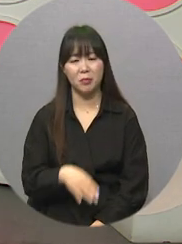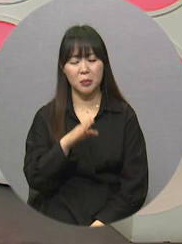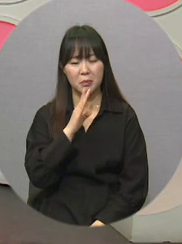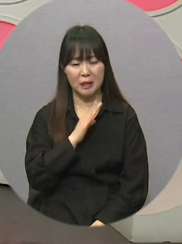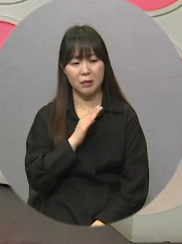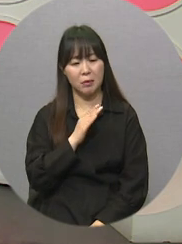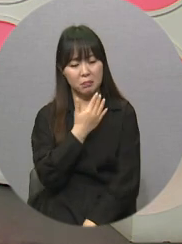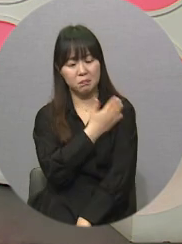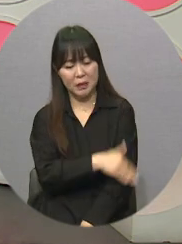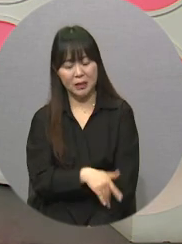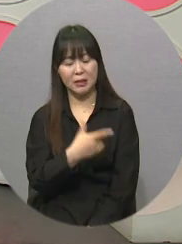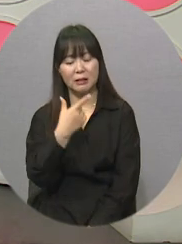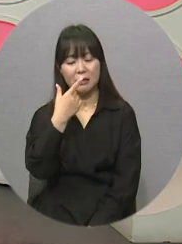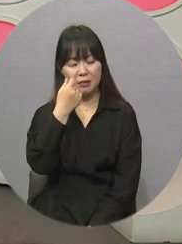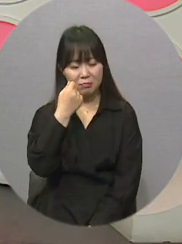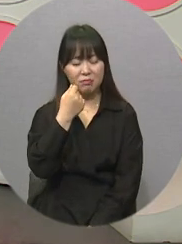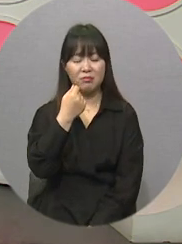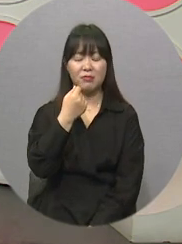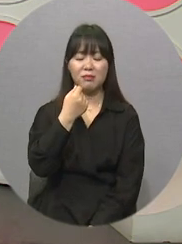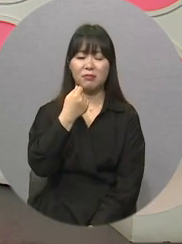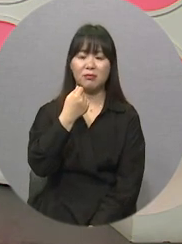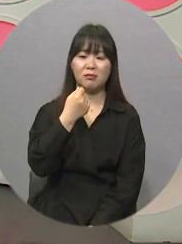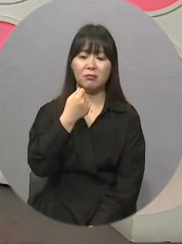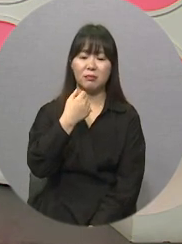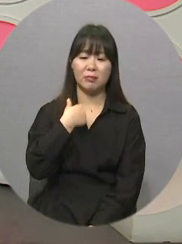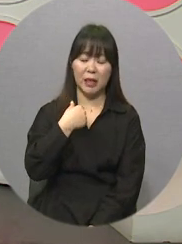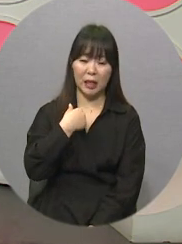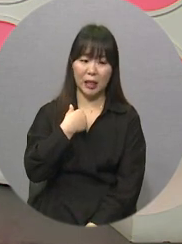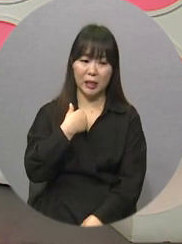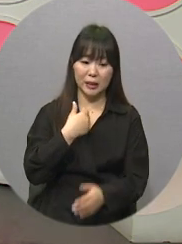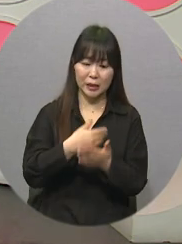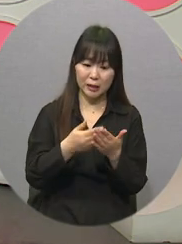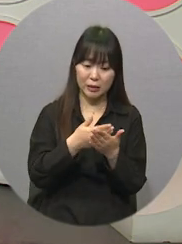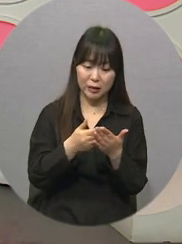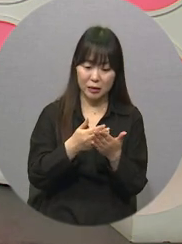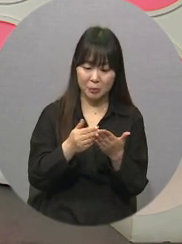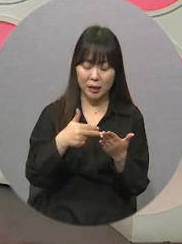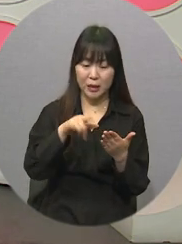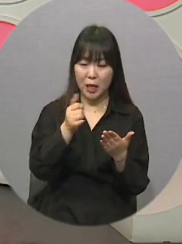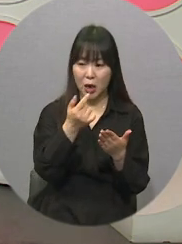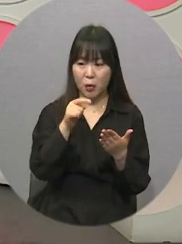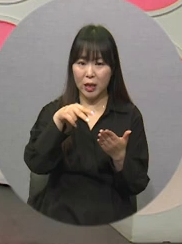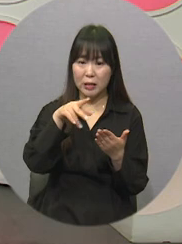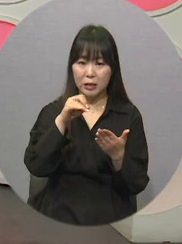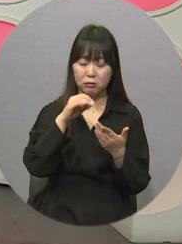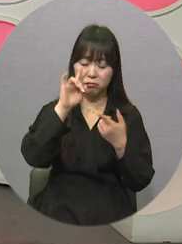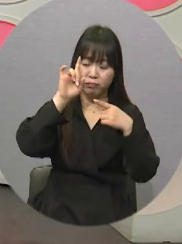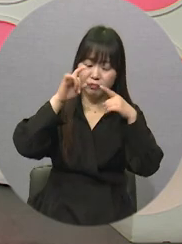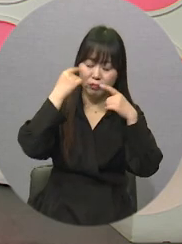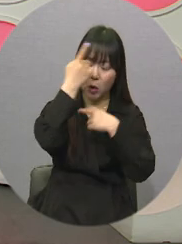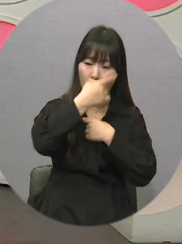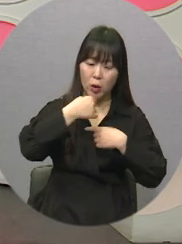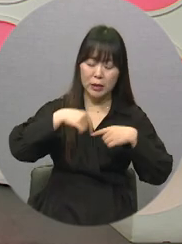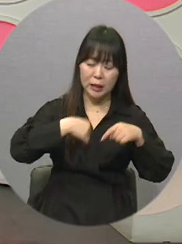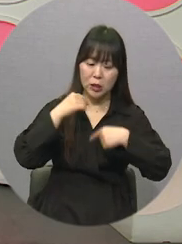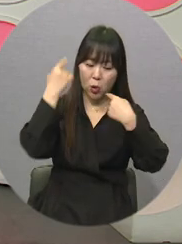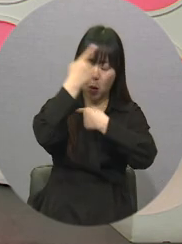차가운 반응을 보이면서 제가 그린 자화상은 늘 일그러져